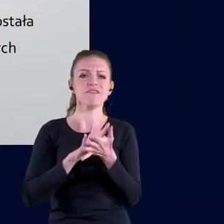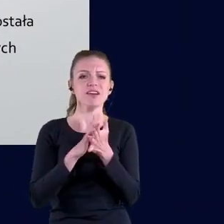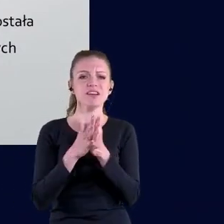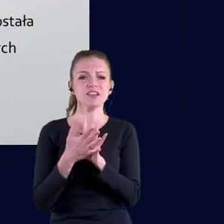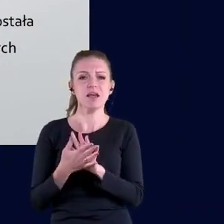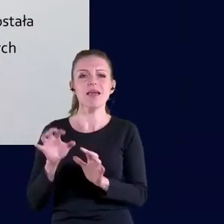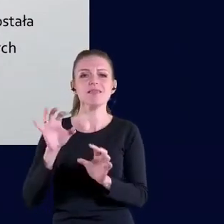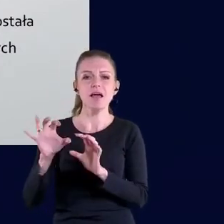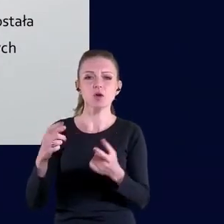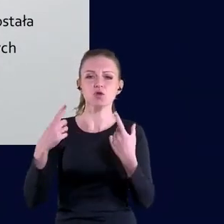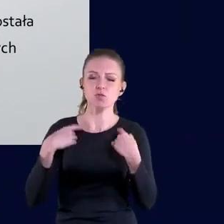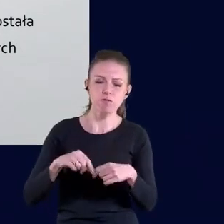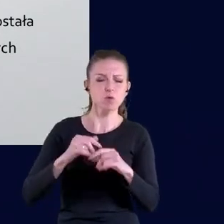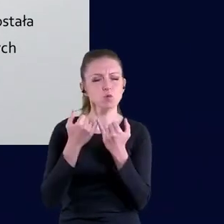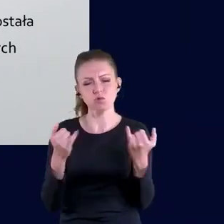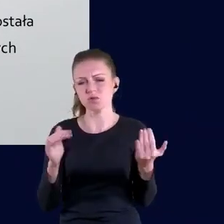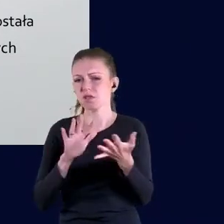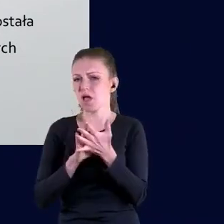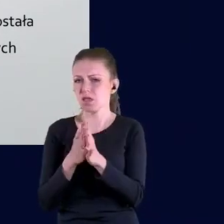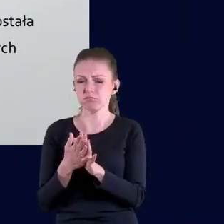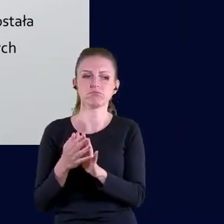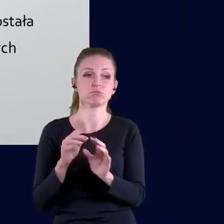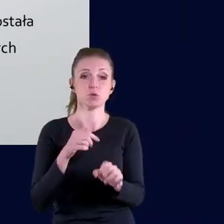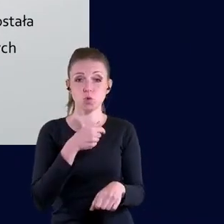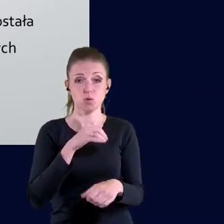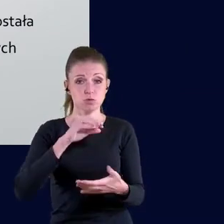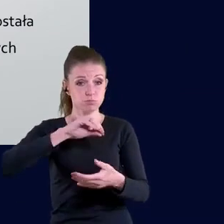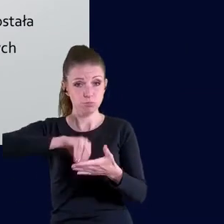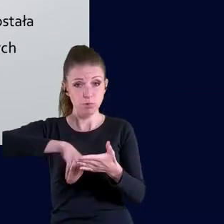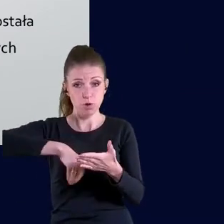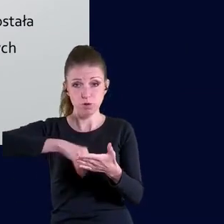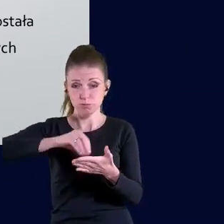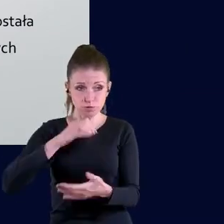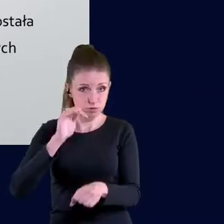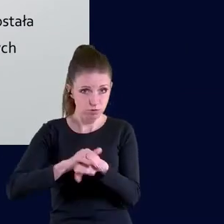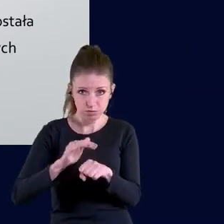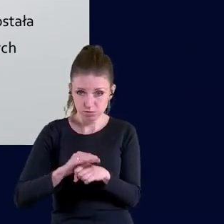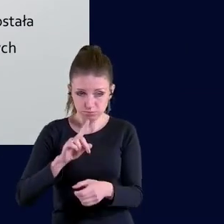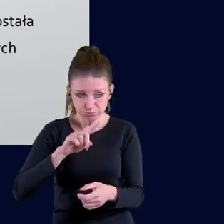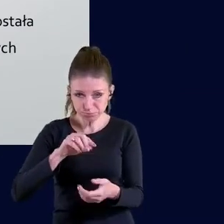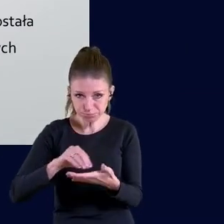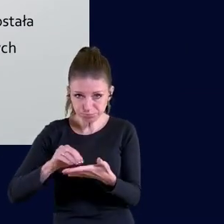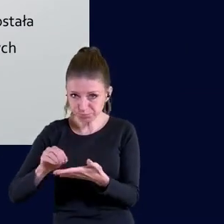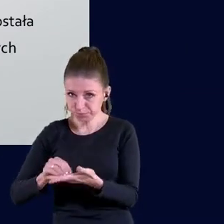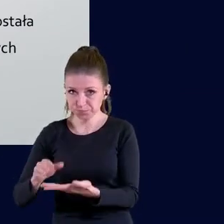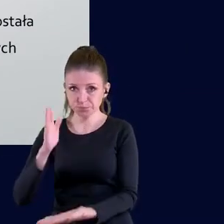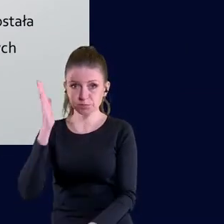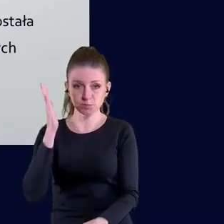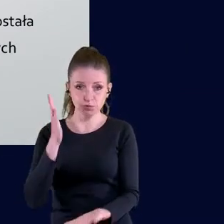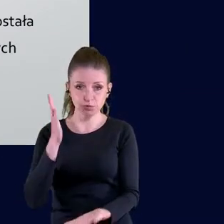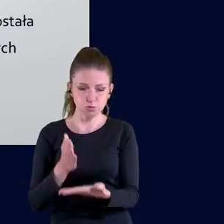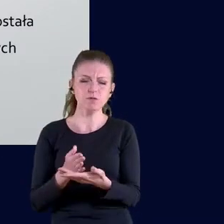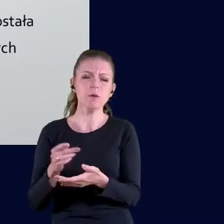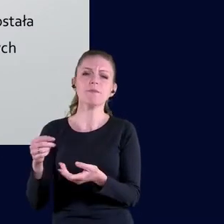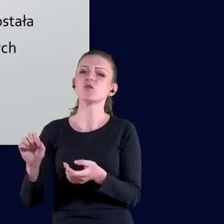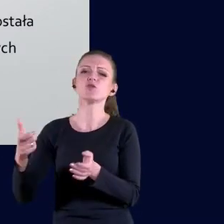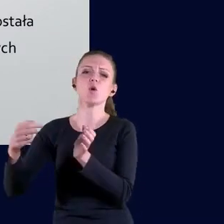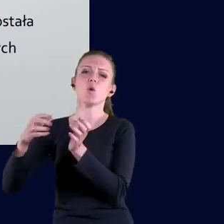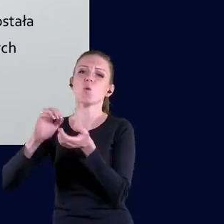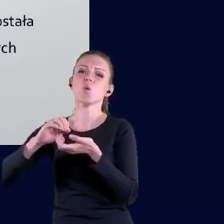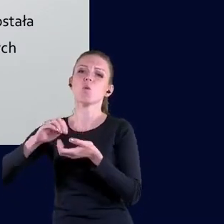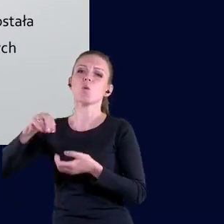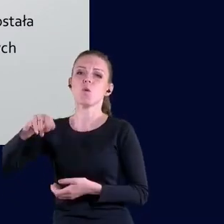i tymi zgodami danymi które muszą w ramach projektów